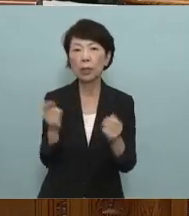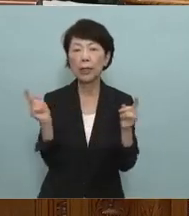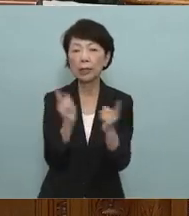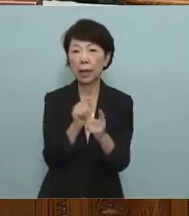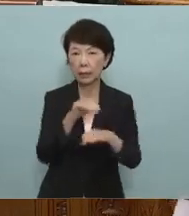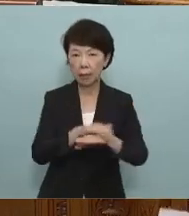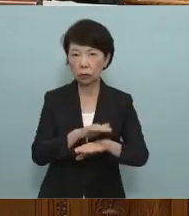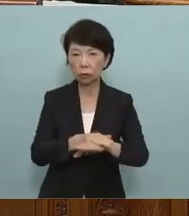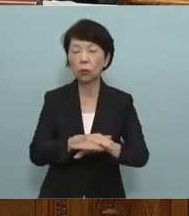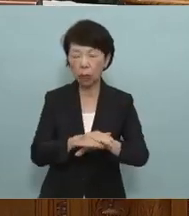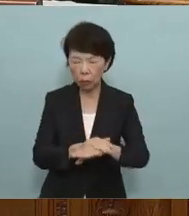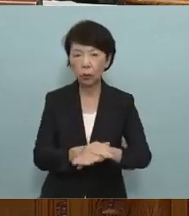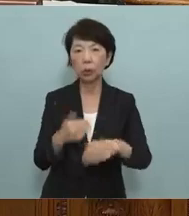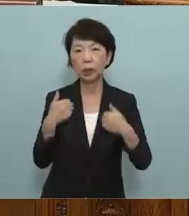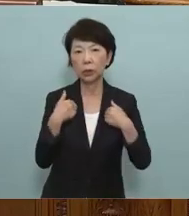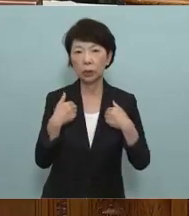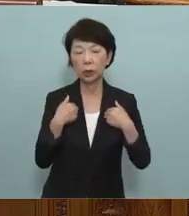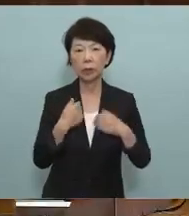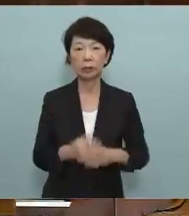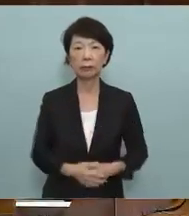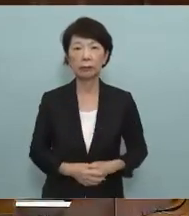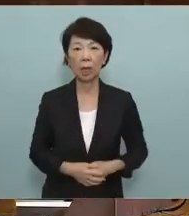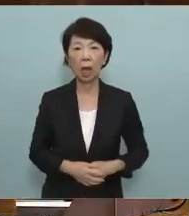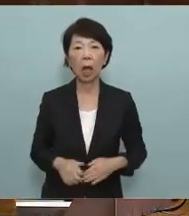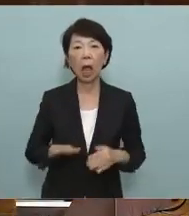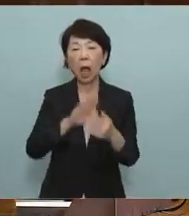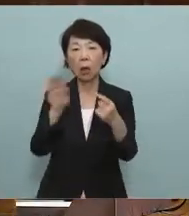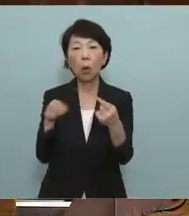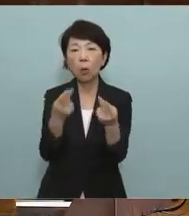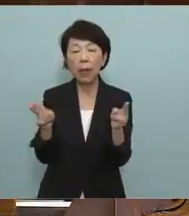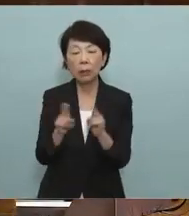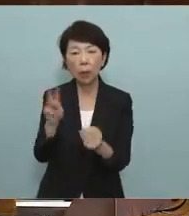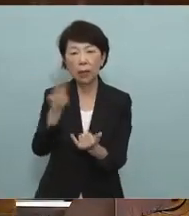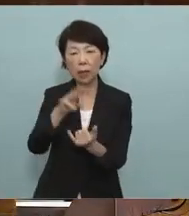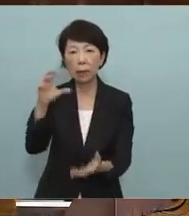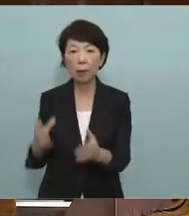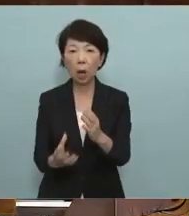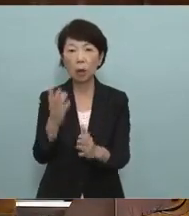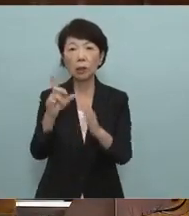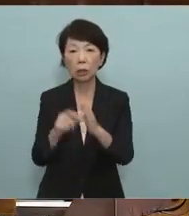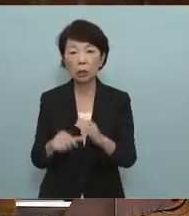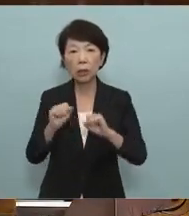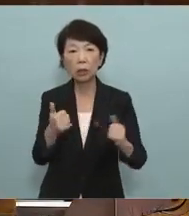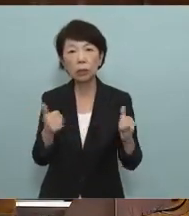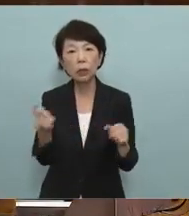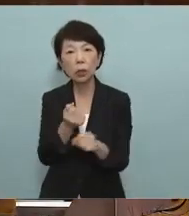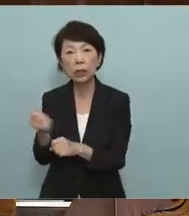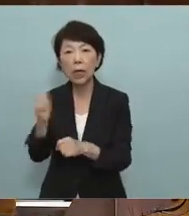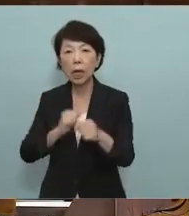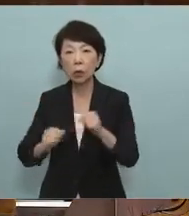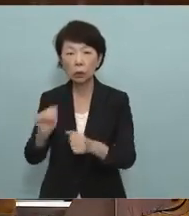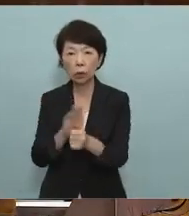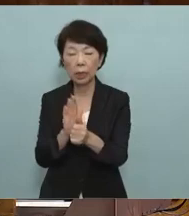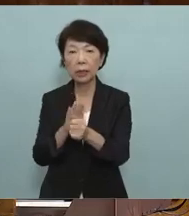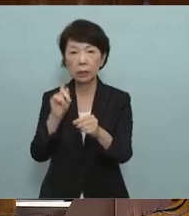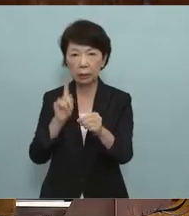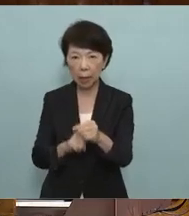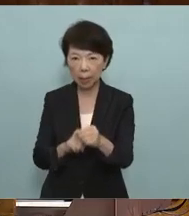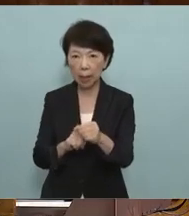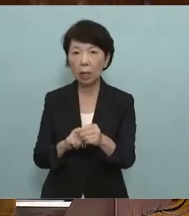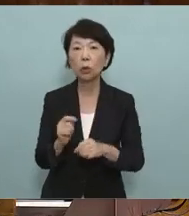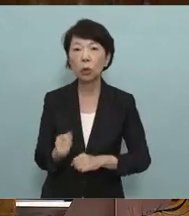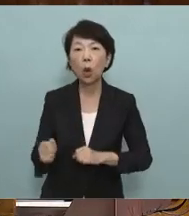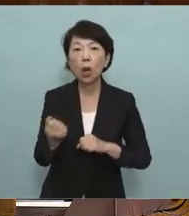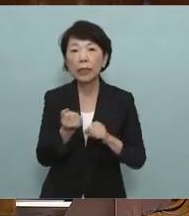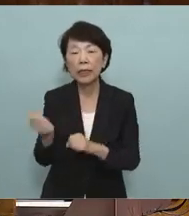非常に重要です。公明党は災害時に住民の避難行動を支援するため、 タイムラインの